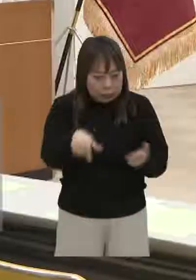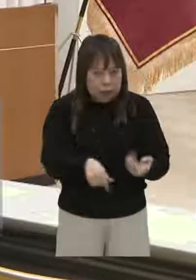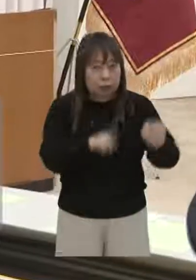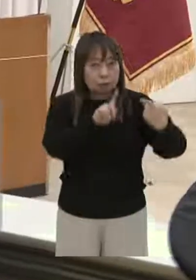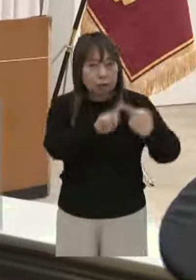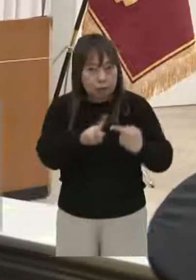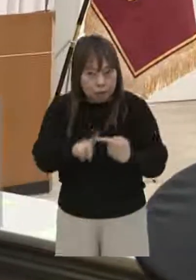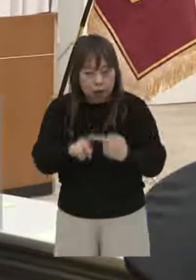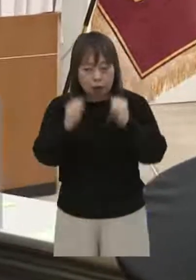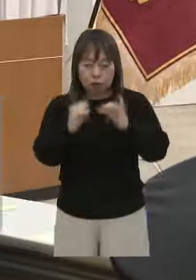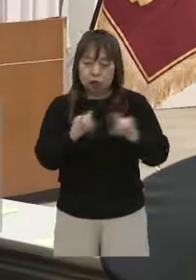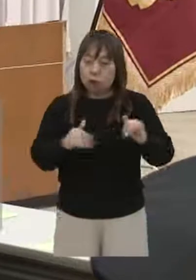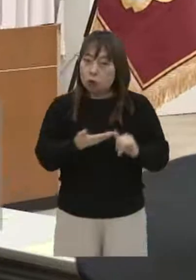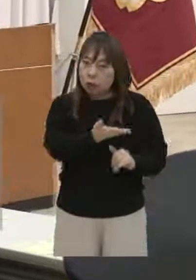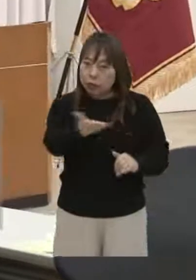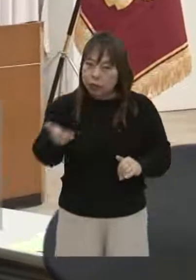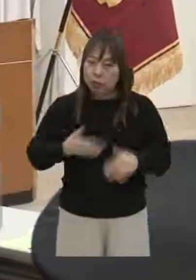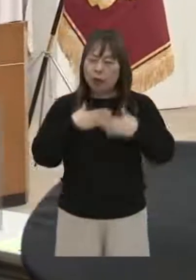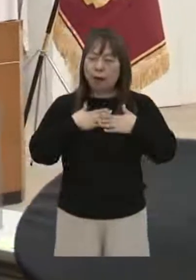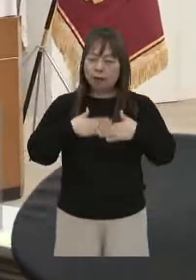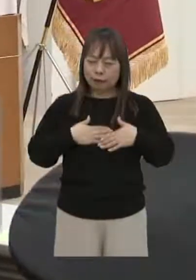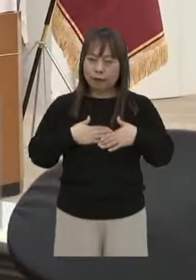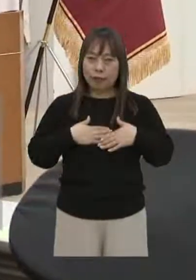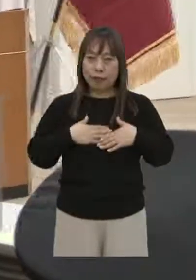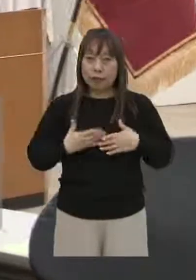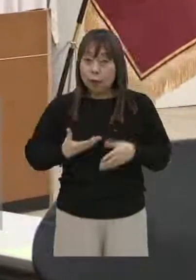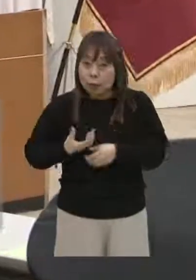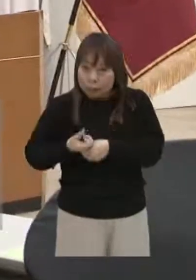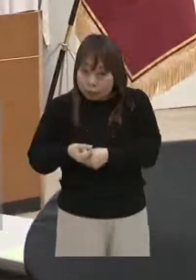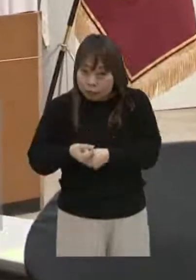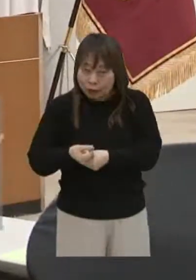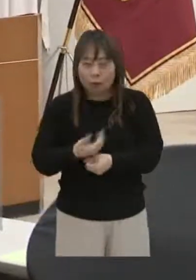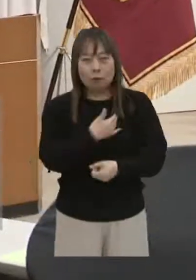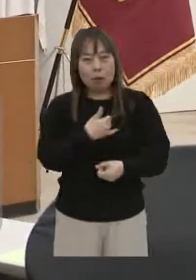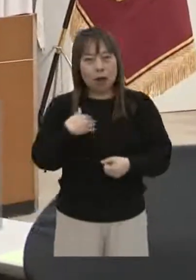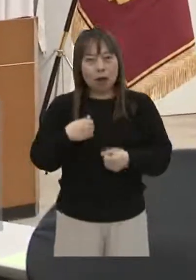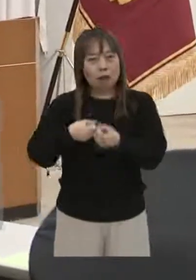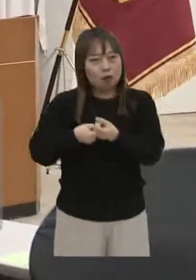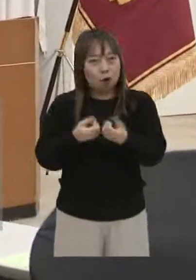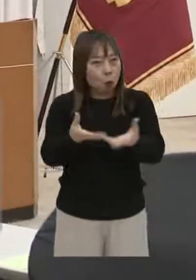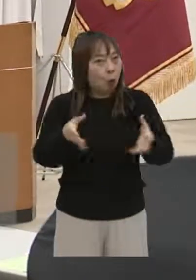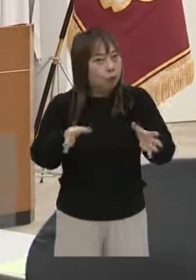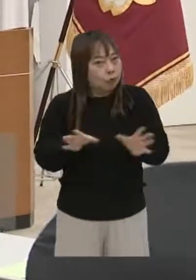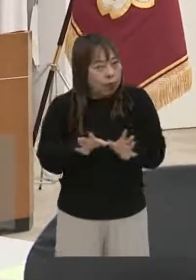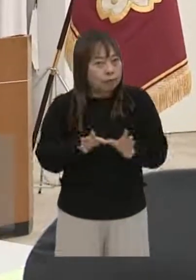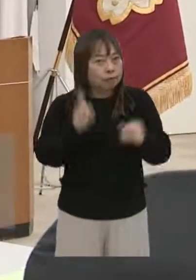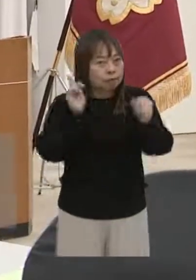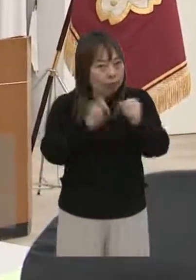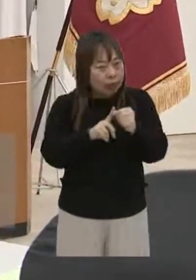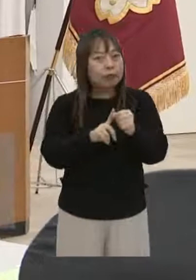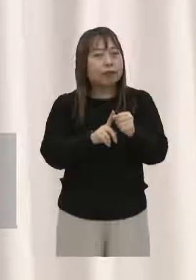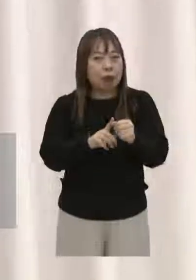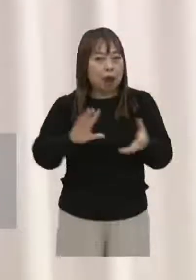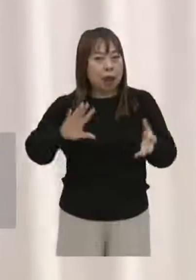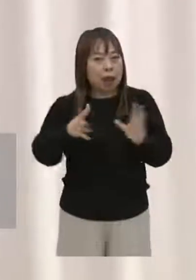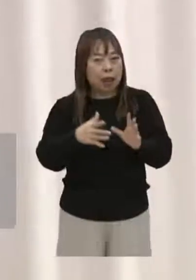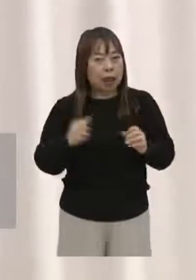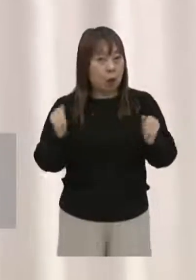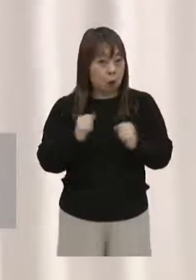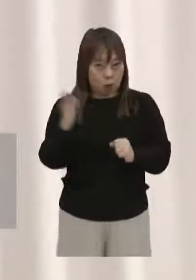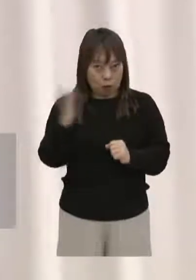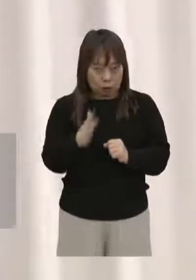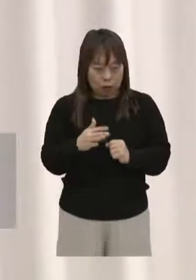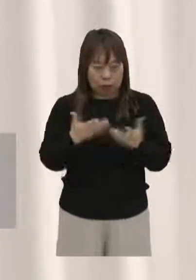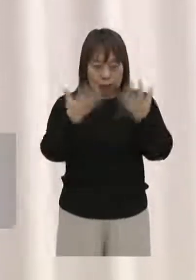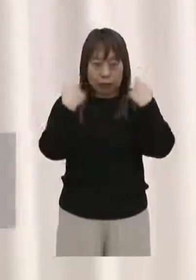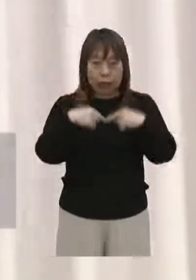し、住民の皆様に安心と信頼をいただける消防団となるべく、変化を恐れず団員